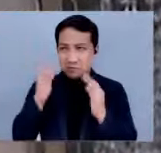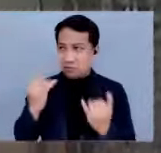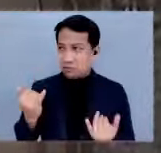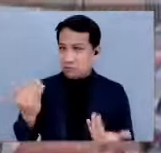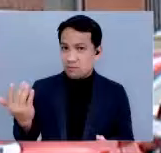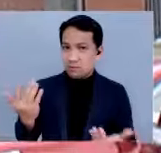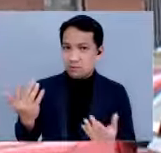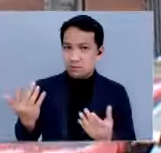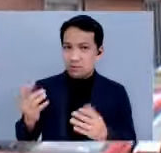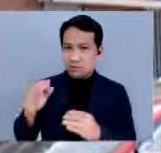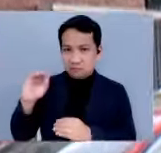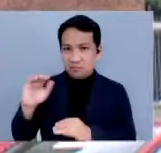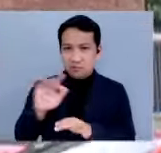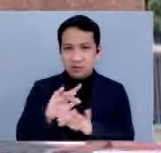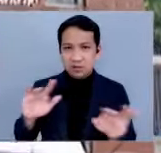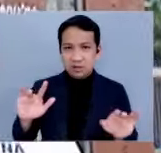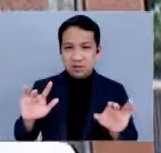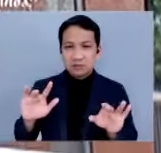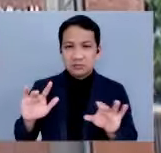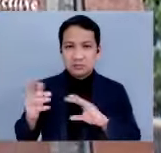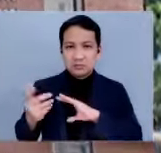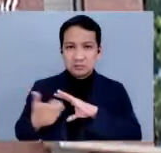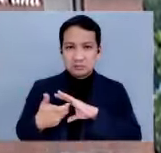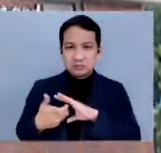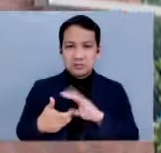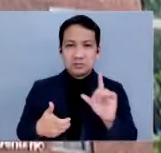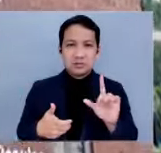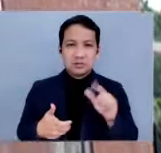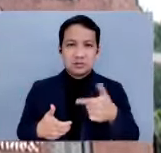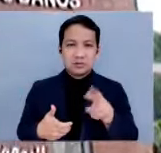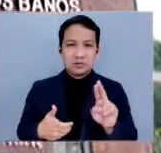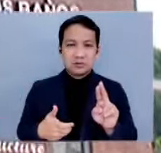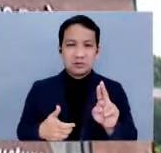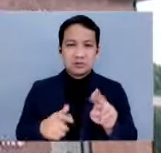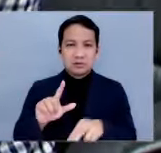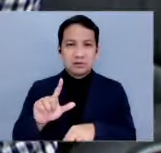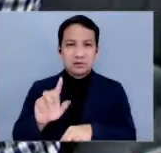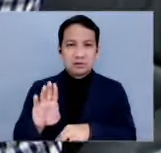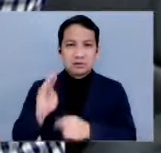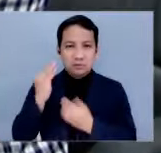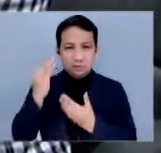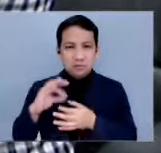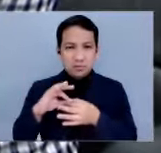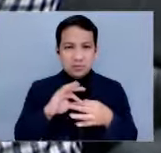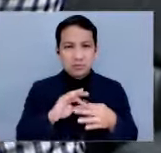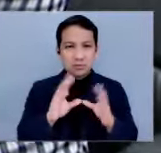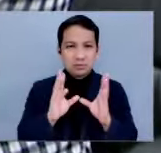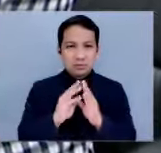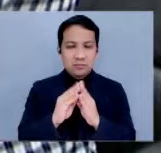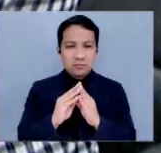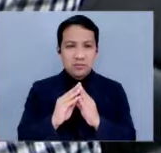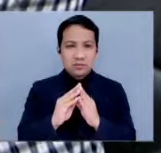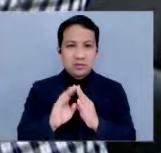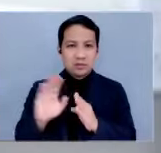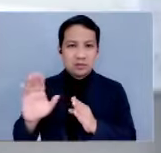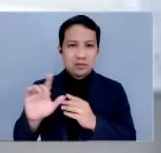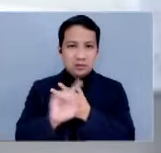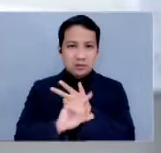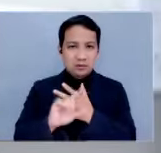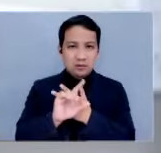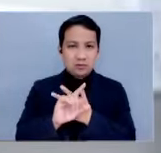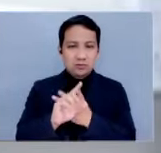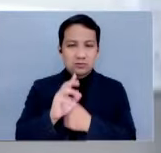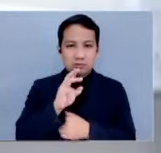zero. Ayon sa lokal na pamahalaan ng Los Baños, nakipagpulong na sila sa pamunuan ng Laguna Water District